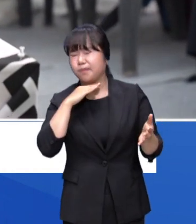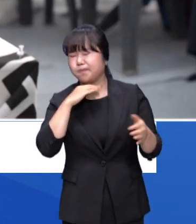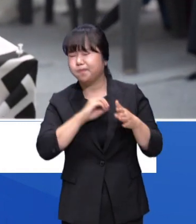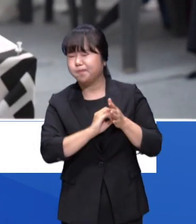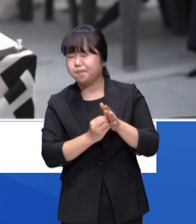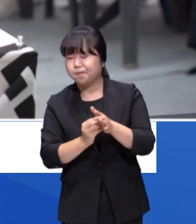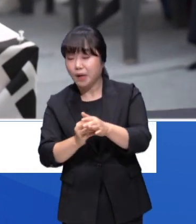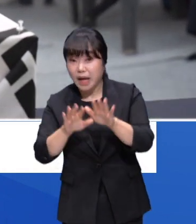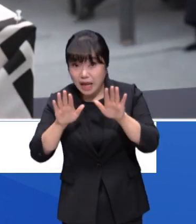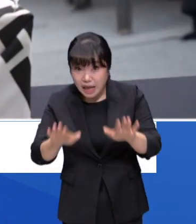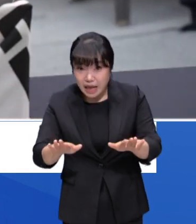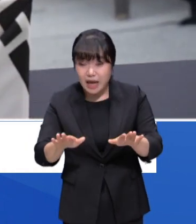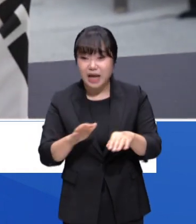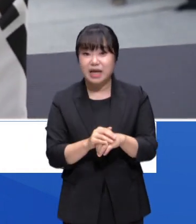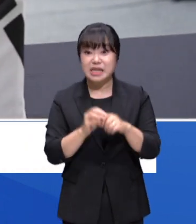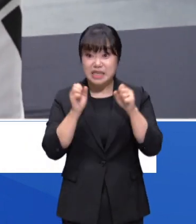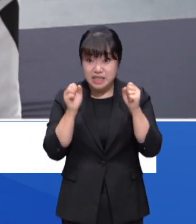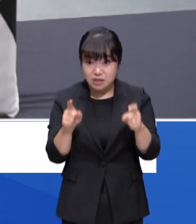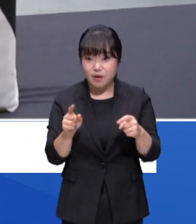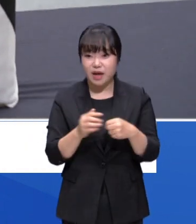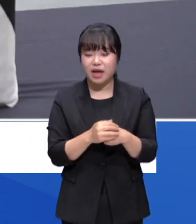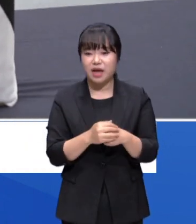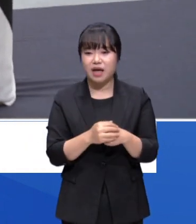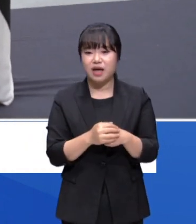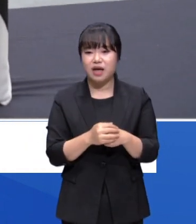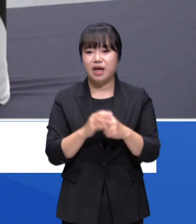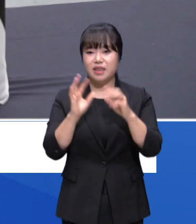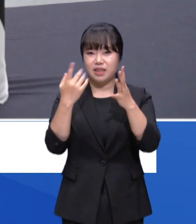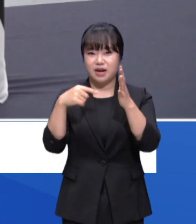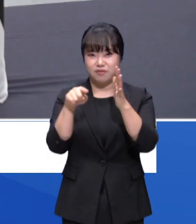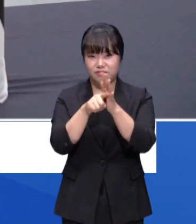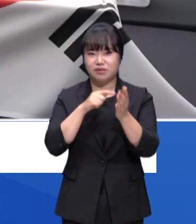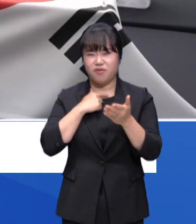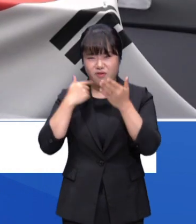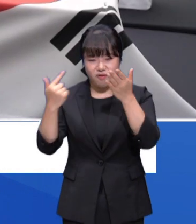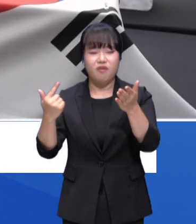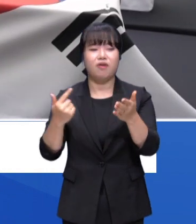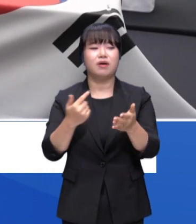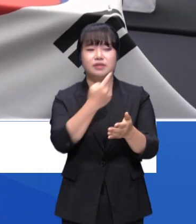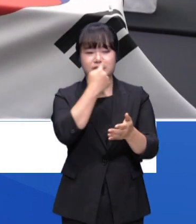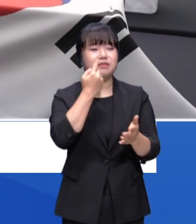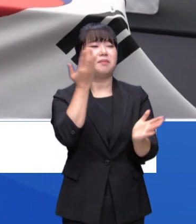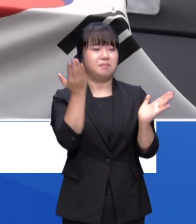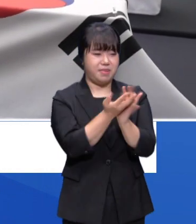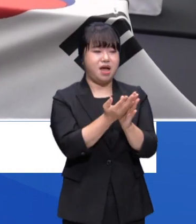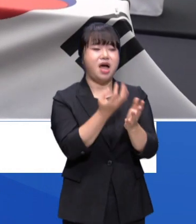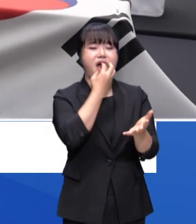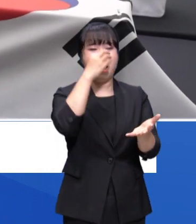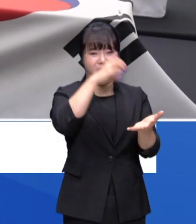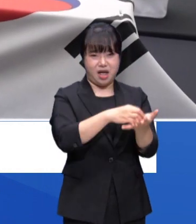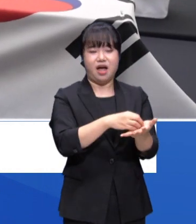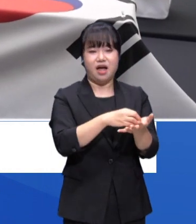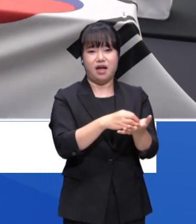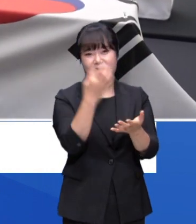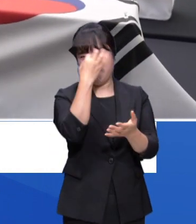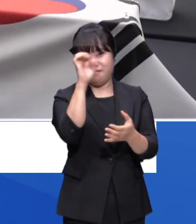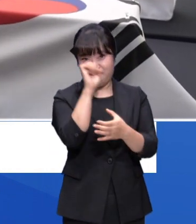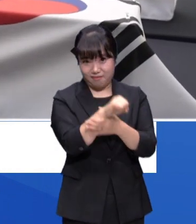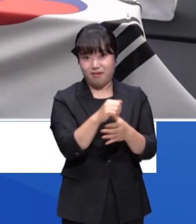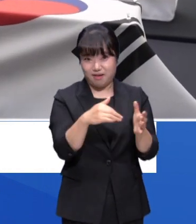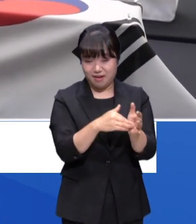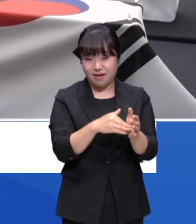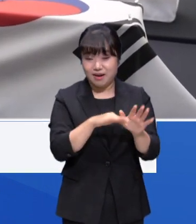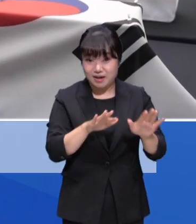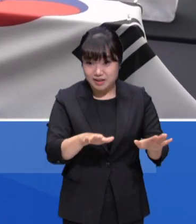광복절에 그 독립유공자로 서훈을 받으셨습니다. 네. 그래서 17분 모두가 이제 이번에